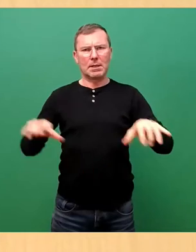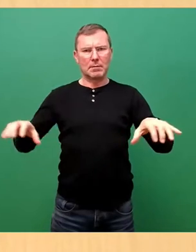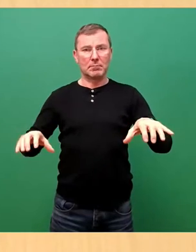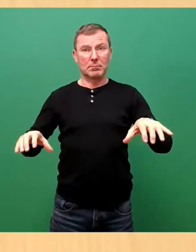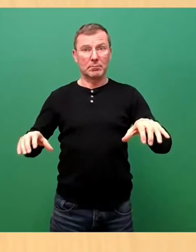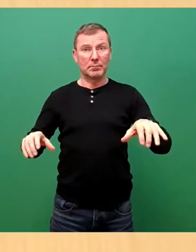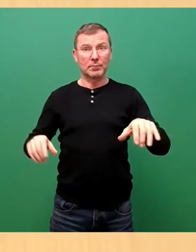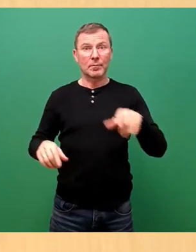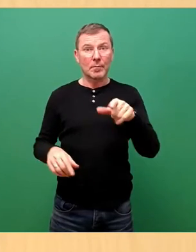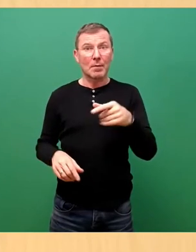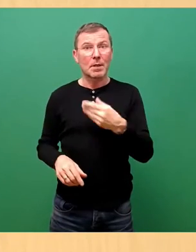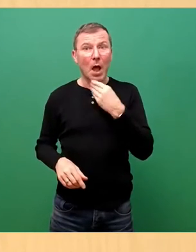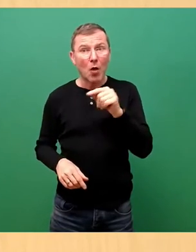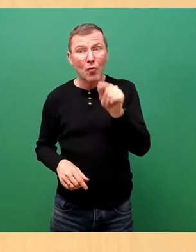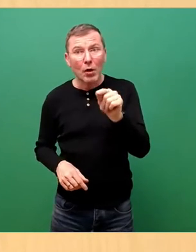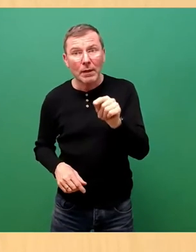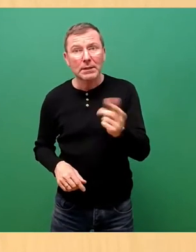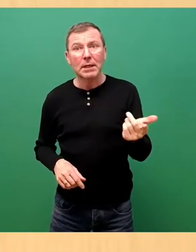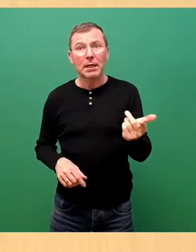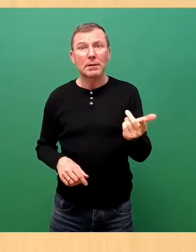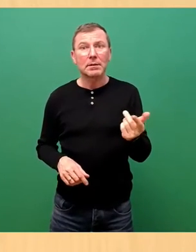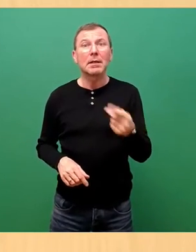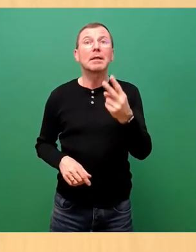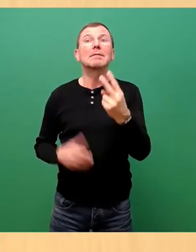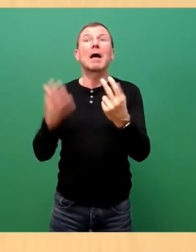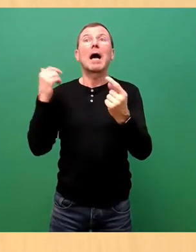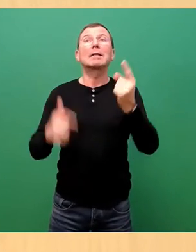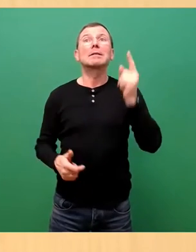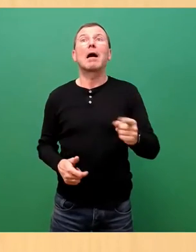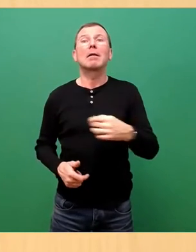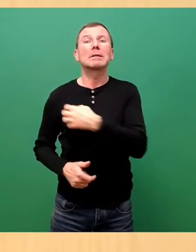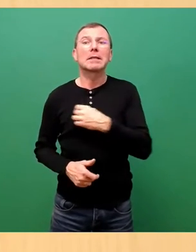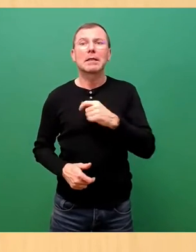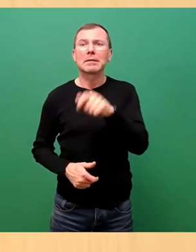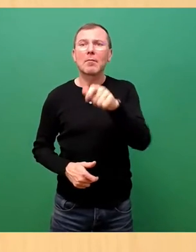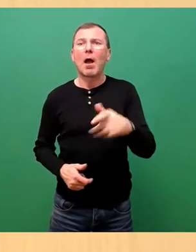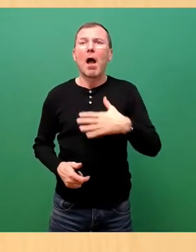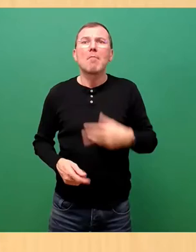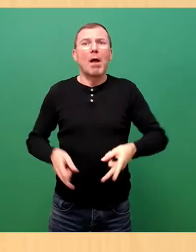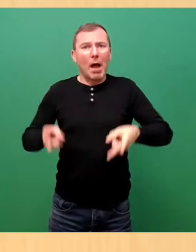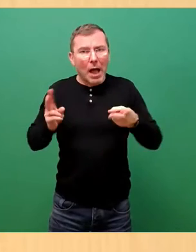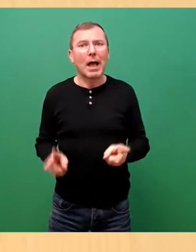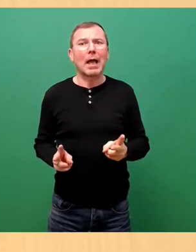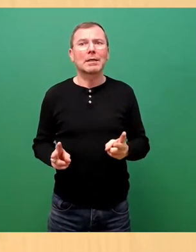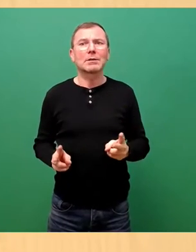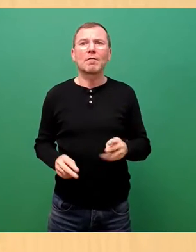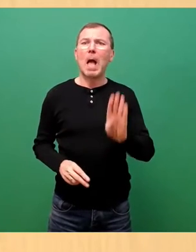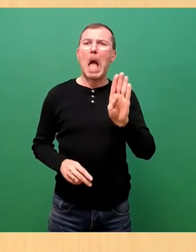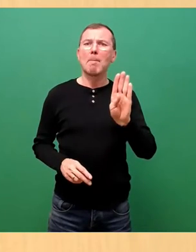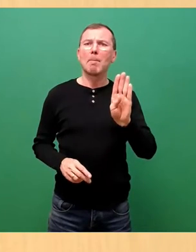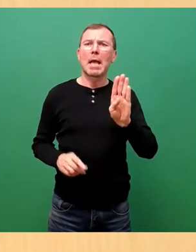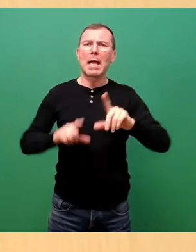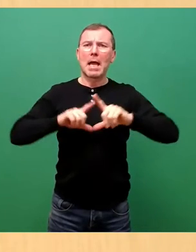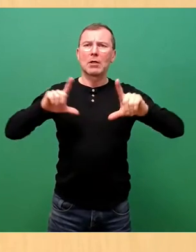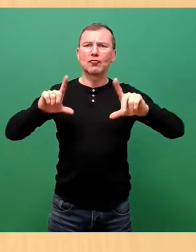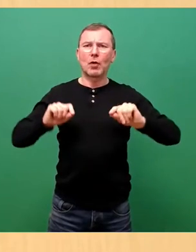Die Notwendigkeit, immerhin haben 82.000 Dresdnerinnen und Dresdner ein Anrecht auf einen B-Schein, reicht auch